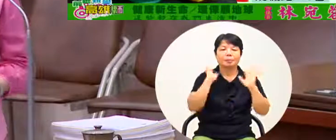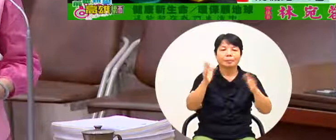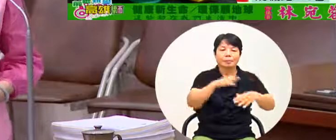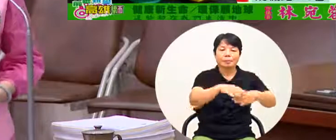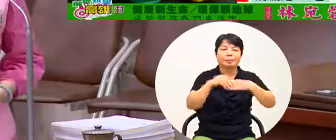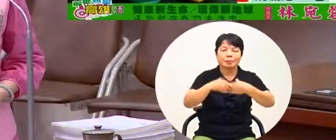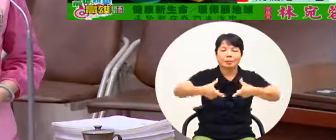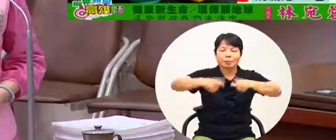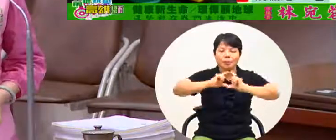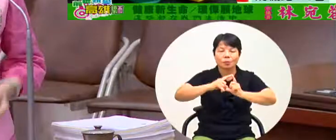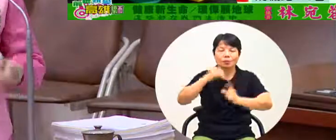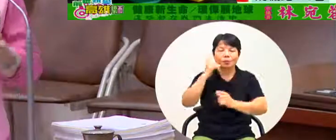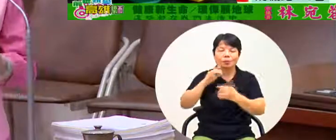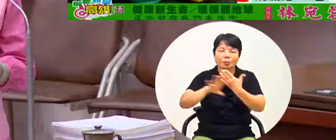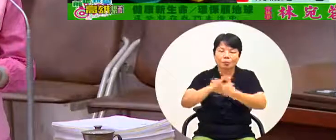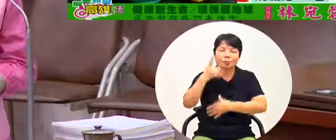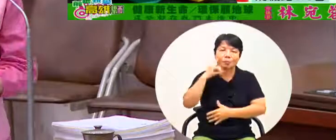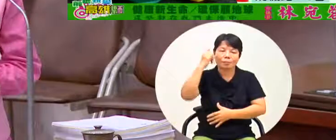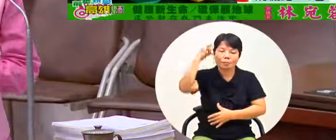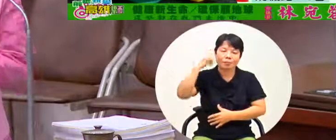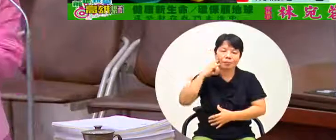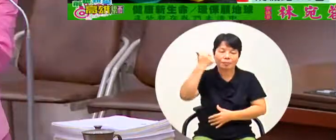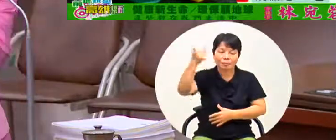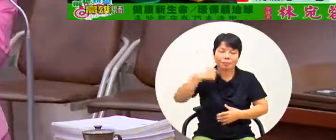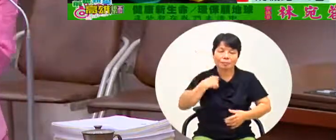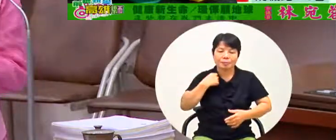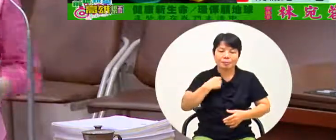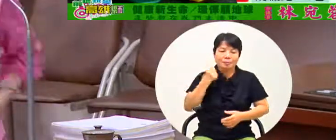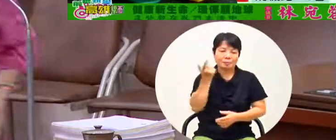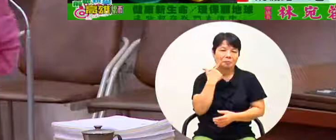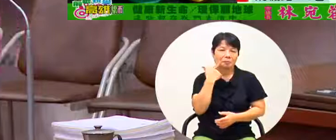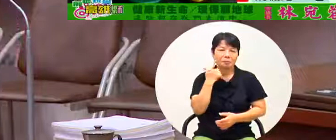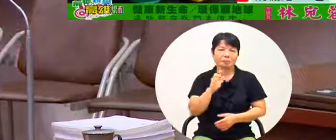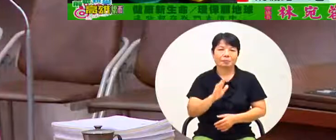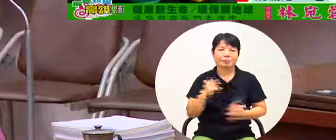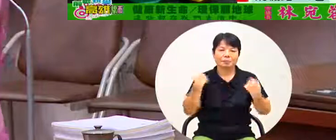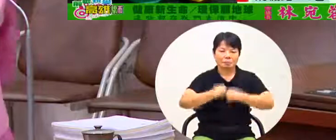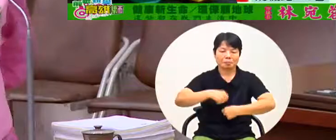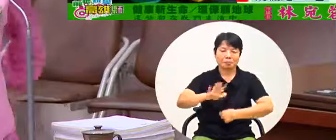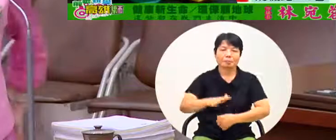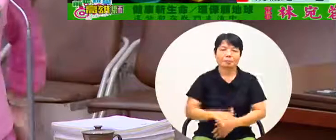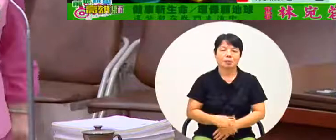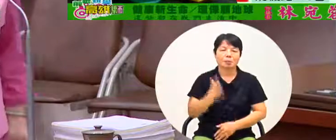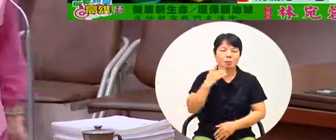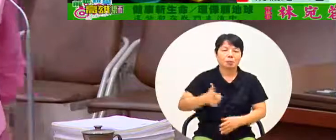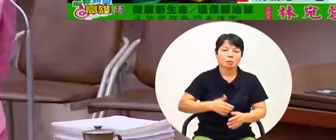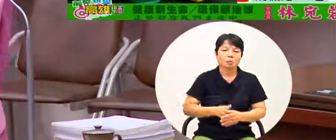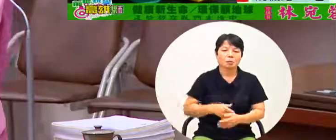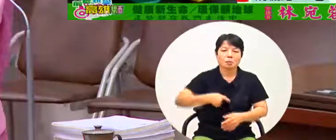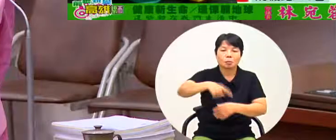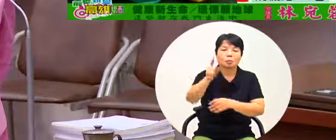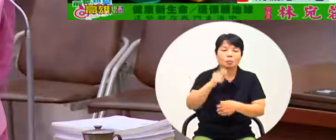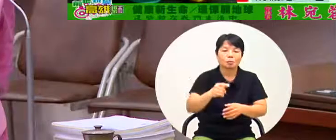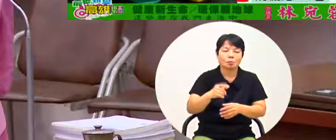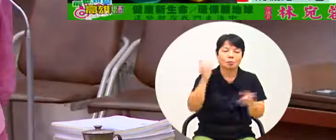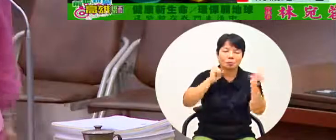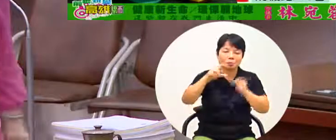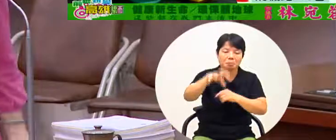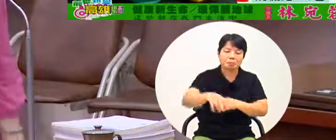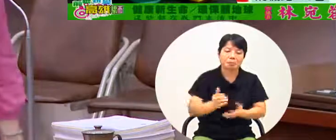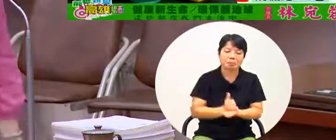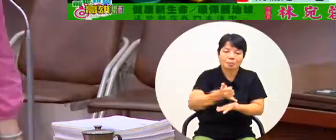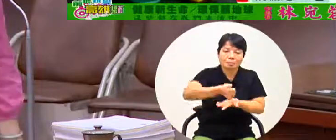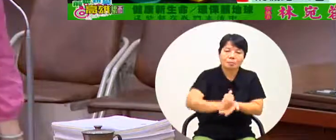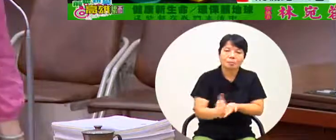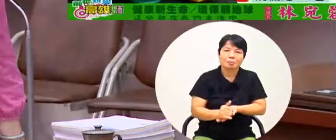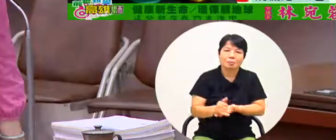一定是穿水水嘛，啊，穿水水啊去遐露露的吼，啊回来吼。整个屁股有当时啊穿迄